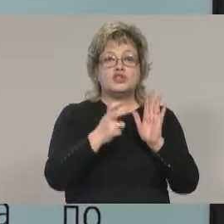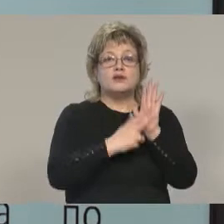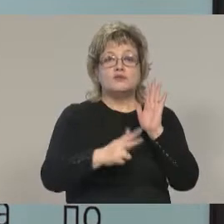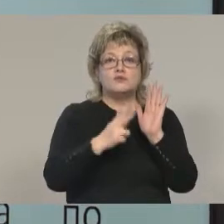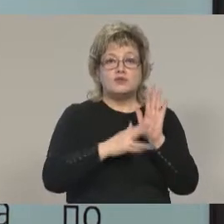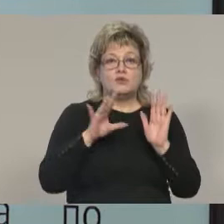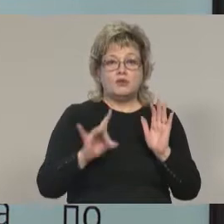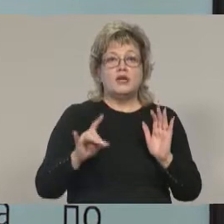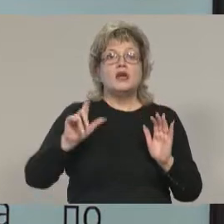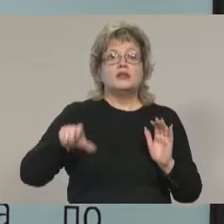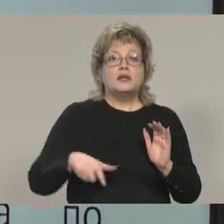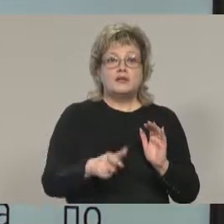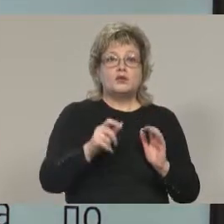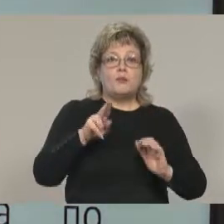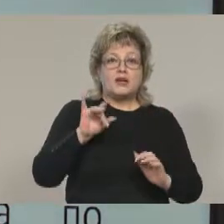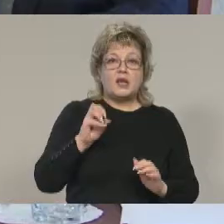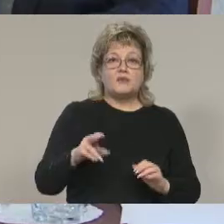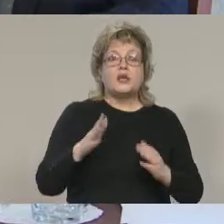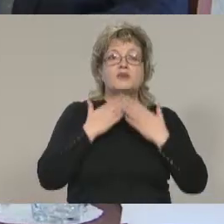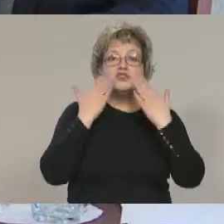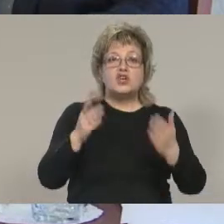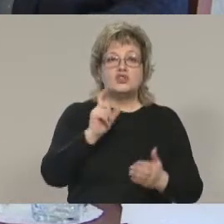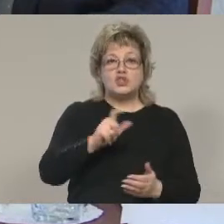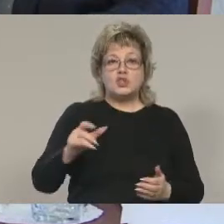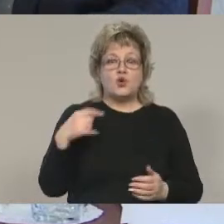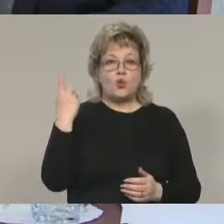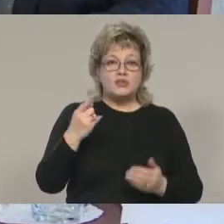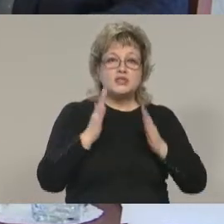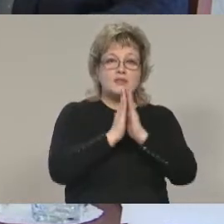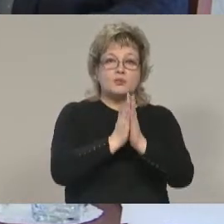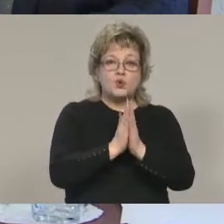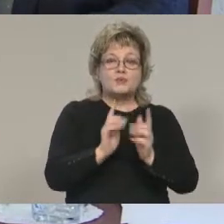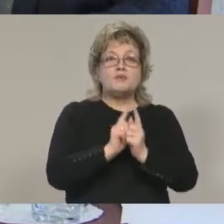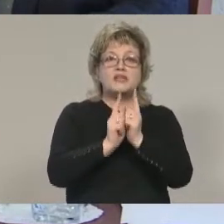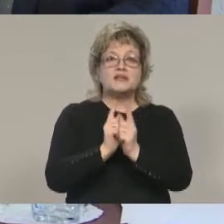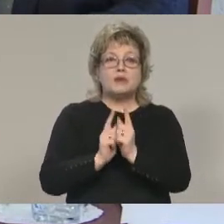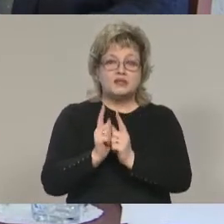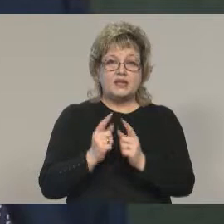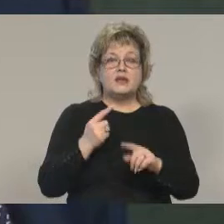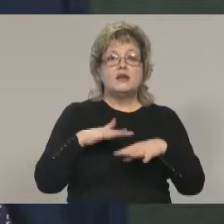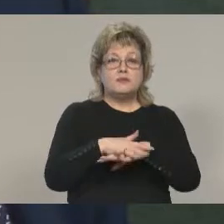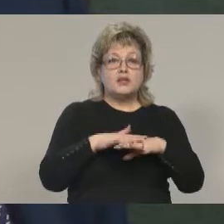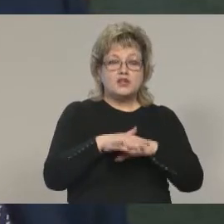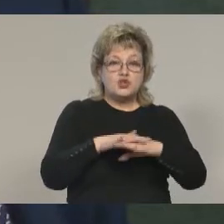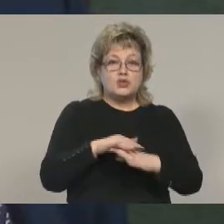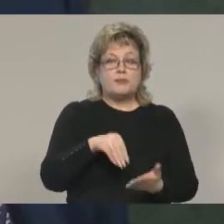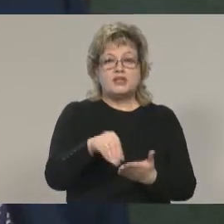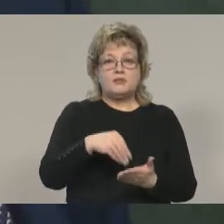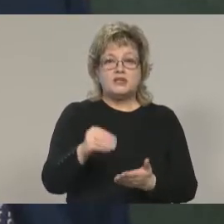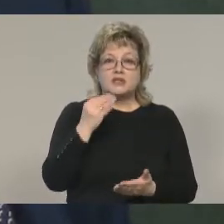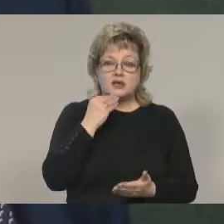8488 рублей, в донской парламент обращались жители области с просьбами пересмотреть методику расчета потребительской